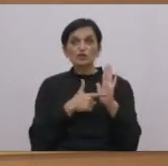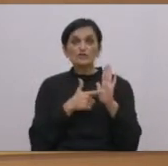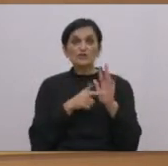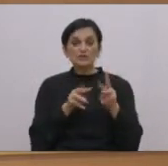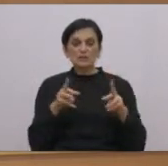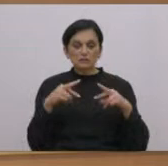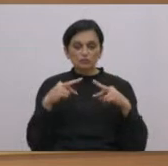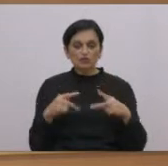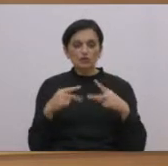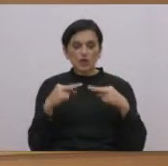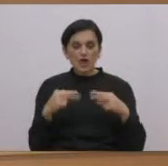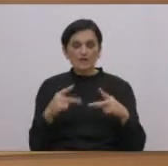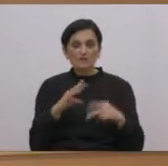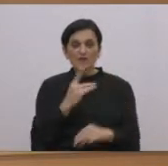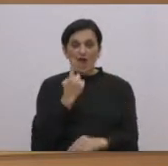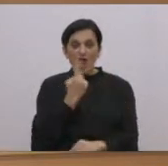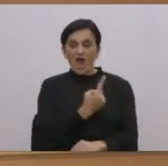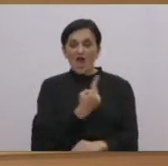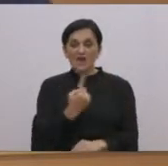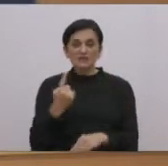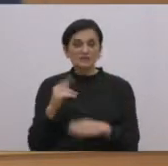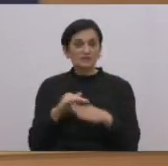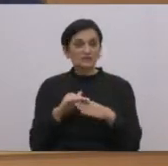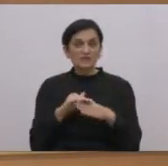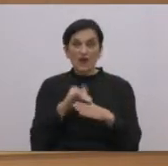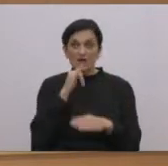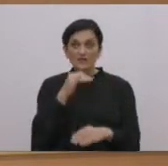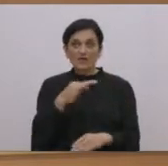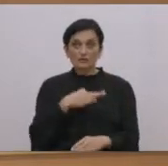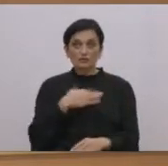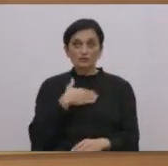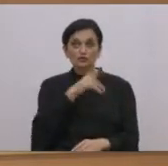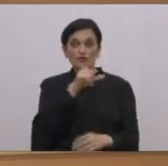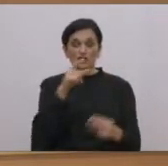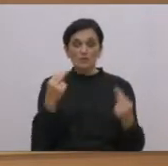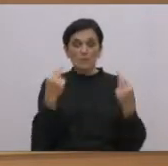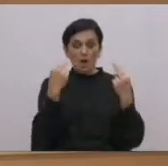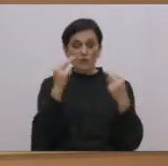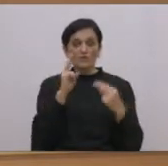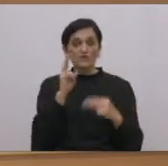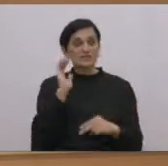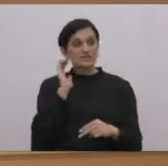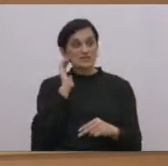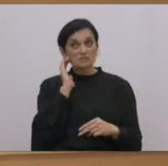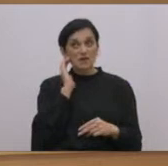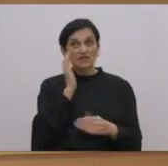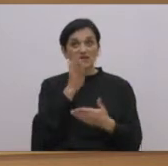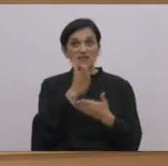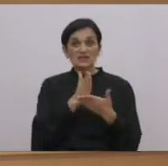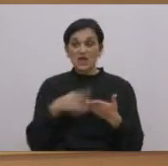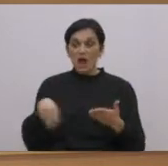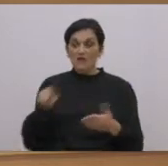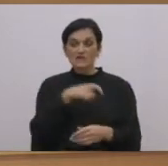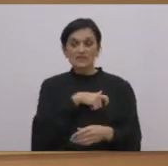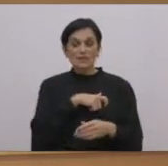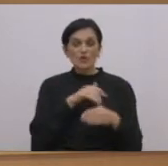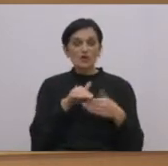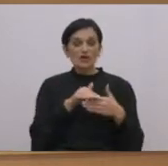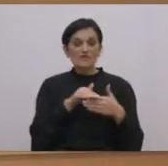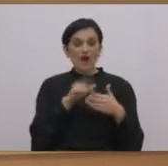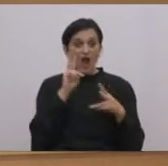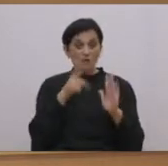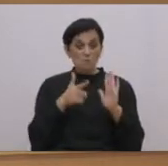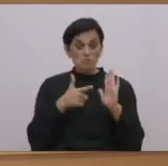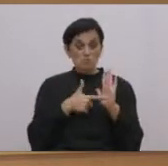შეიცვალა. აქედან ვერც ერთის გვარს ვერ დაგვისახელებს, აი ჩვენი მაყურებელი, ვინც ამას ისმენს და ნახევარ რომ დეპუტატებმა გვარებიც კი არიცენ, მეშვიდე